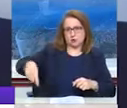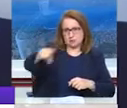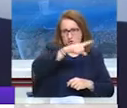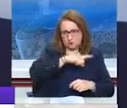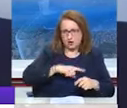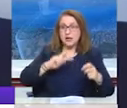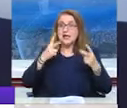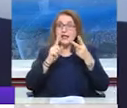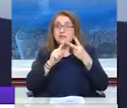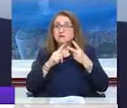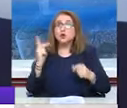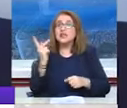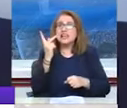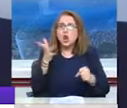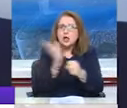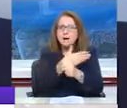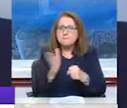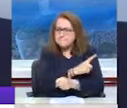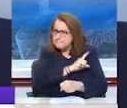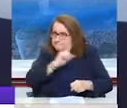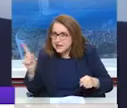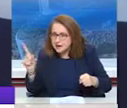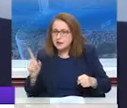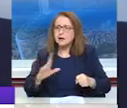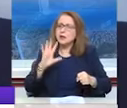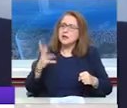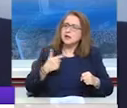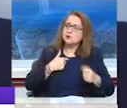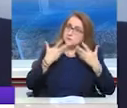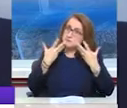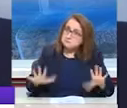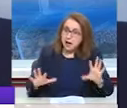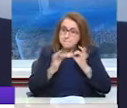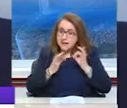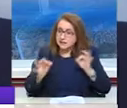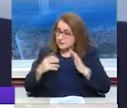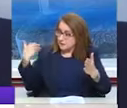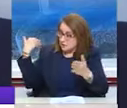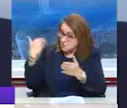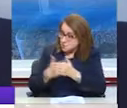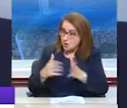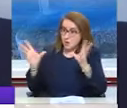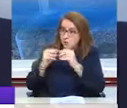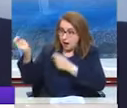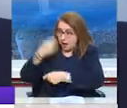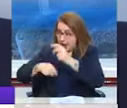κοινωνικής συνοχής. Έτσι πήραμε μέτρα στήριξης και για εργαζόμενους και για επιχειρήσεις, ελεύθερους